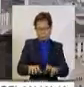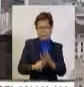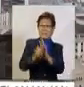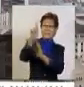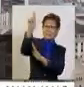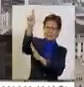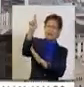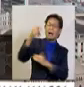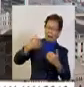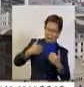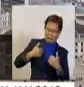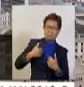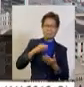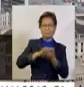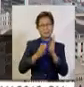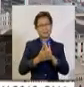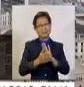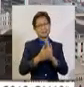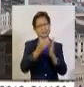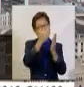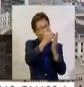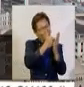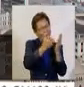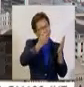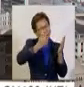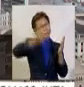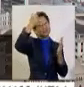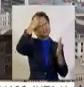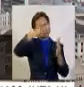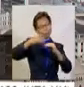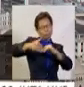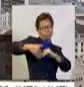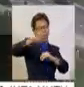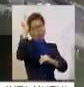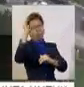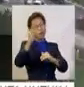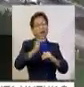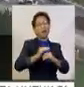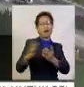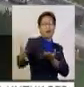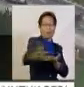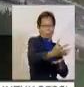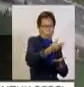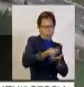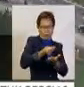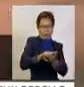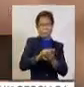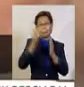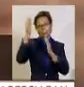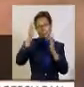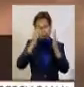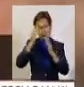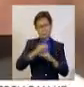tertinggi turut menjadi langkah efektif dalam memaksimumkan hasil negara.